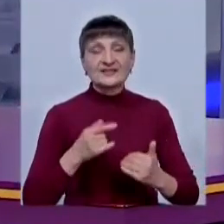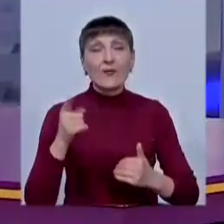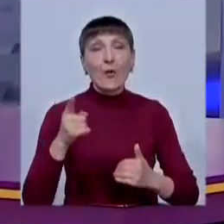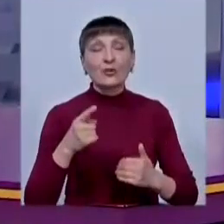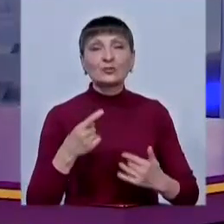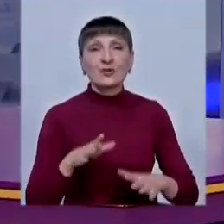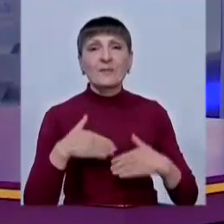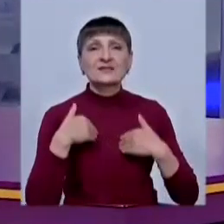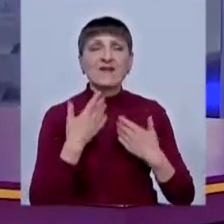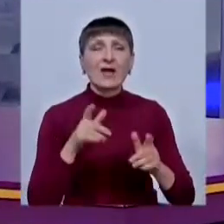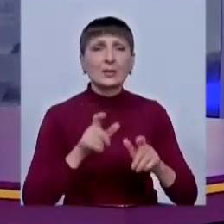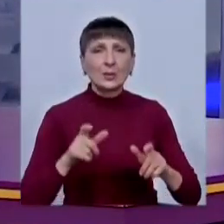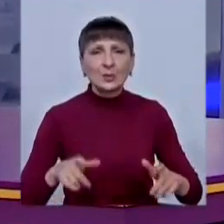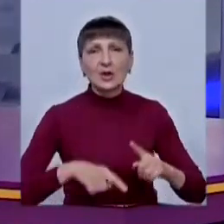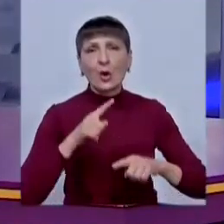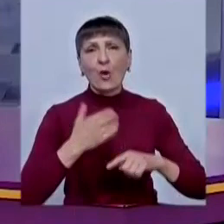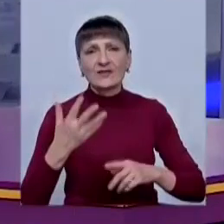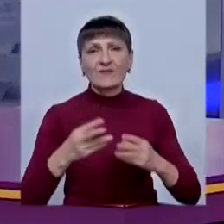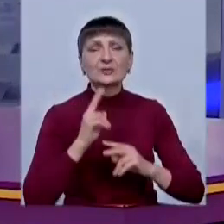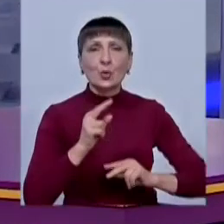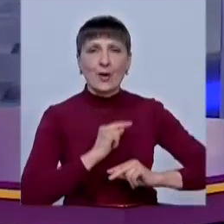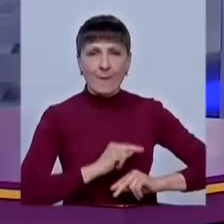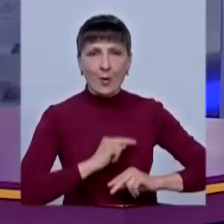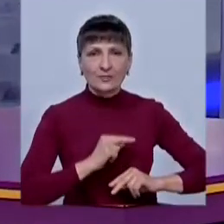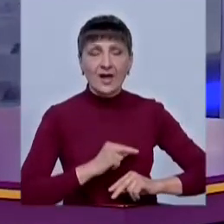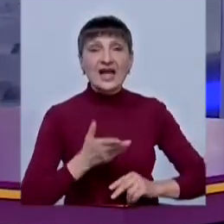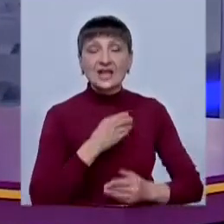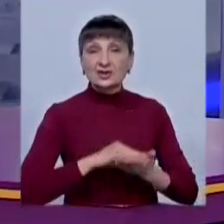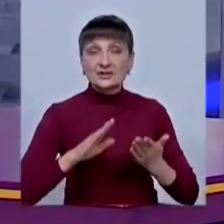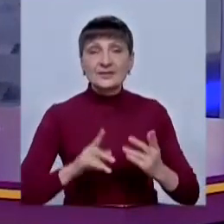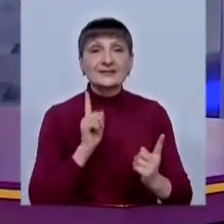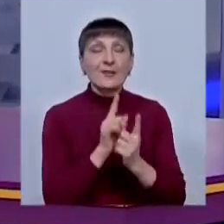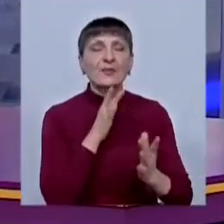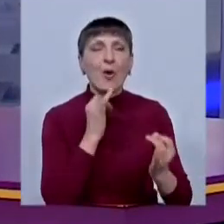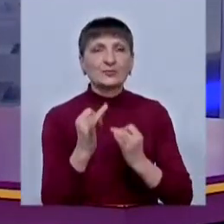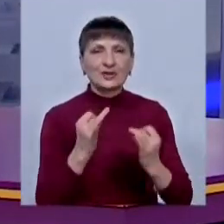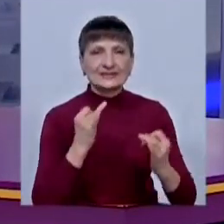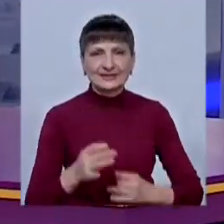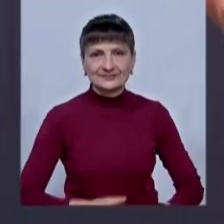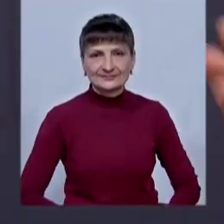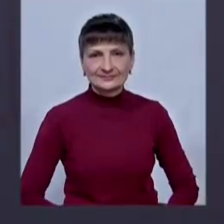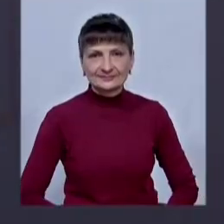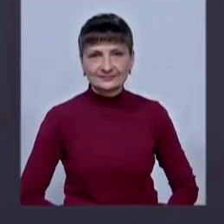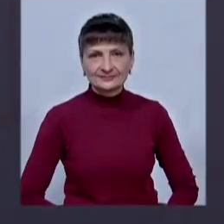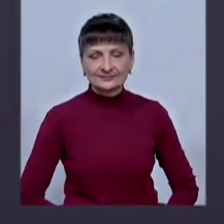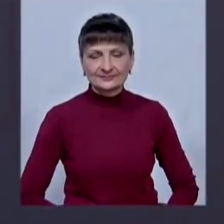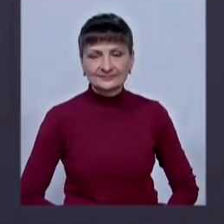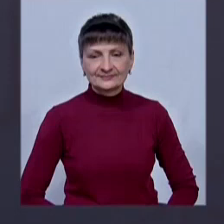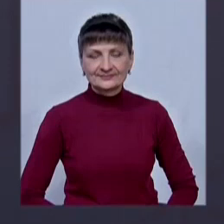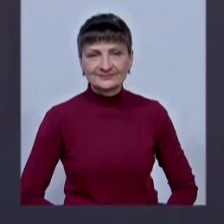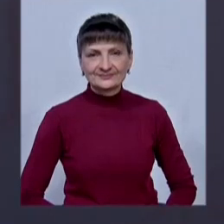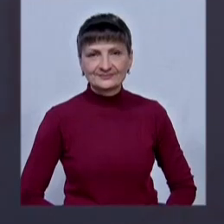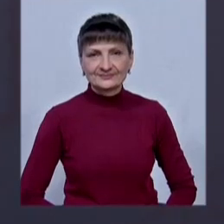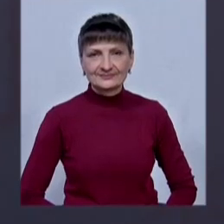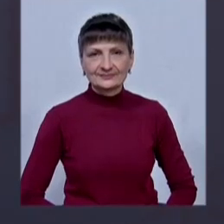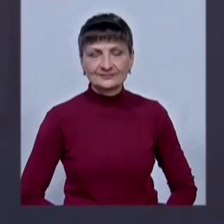поздравляли болельщики родные и коллеги дени земцов пообщался с виновником торжества добс окон